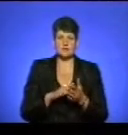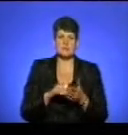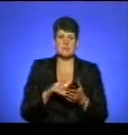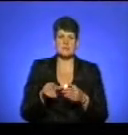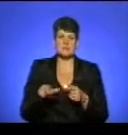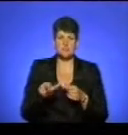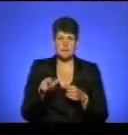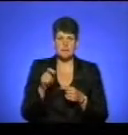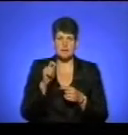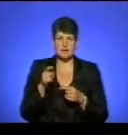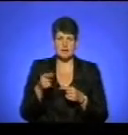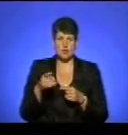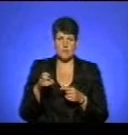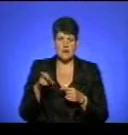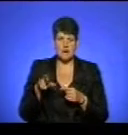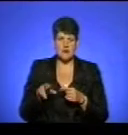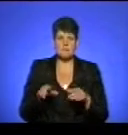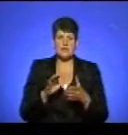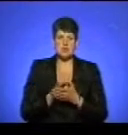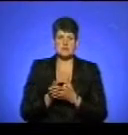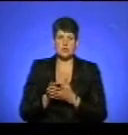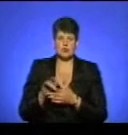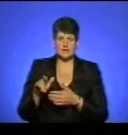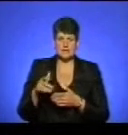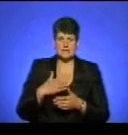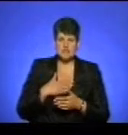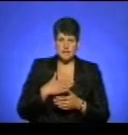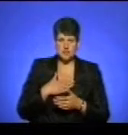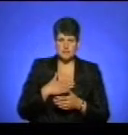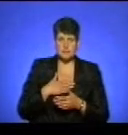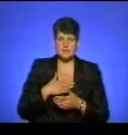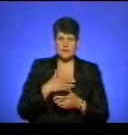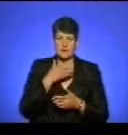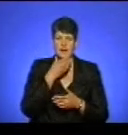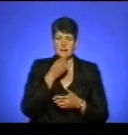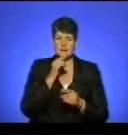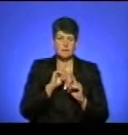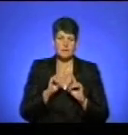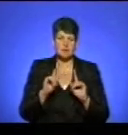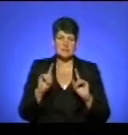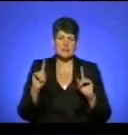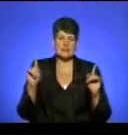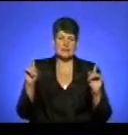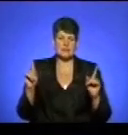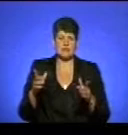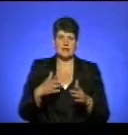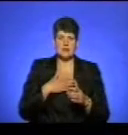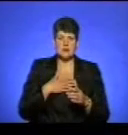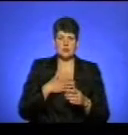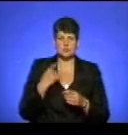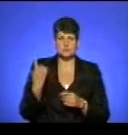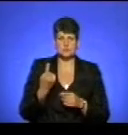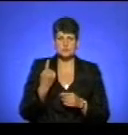Тернопілля. Тобто ми ознайомлювали людей з нашими красивими родзинками, родзинками нашого